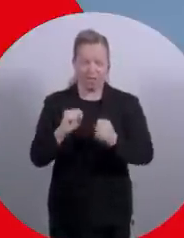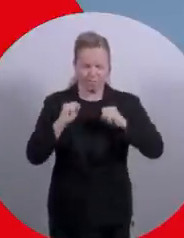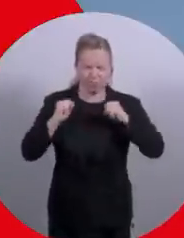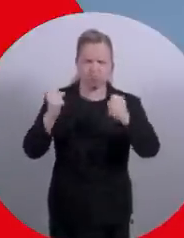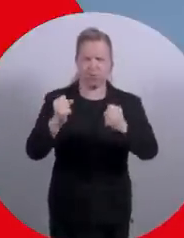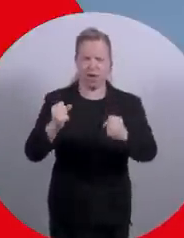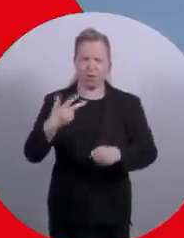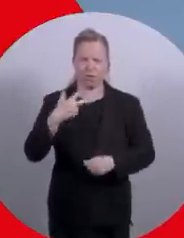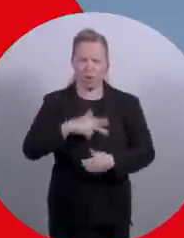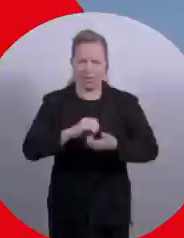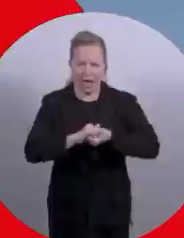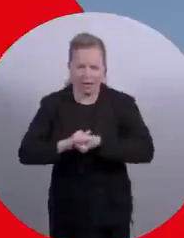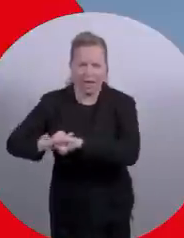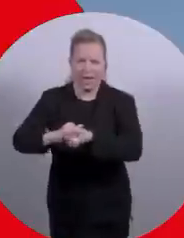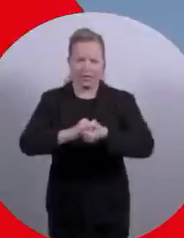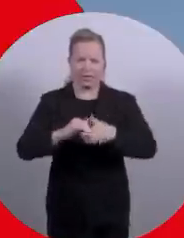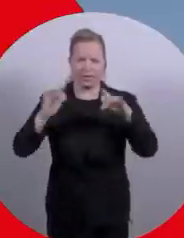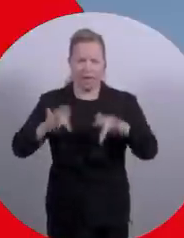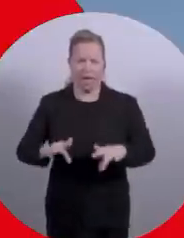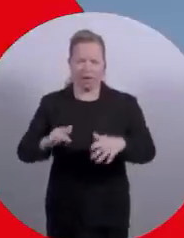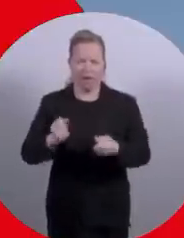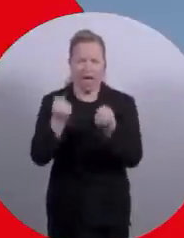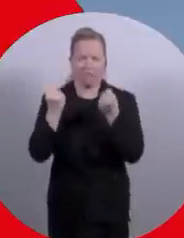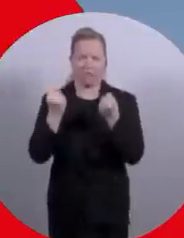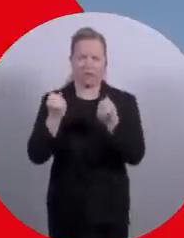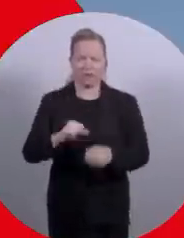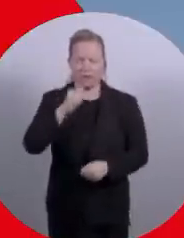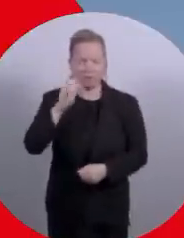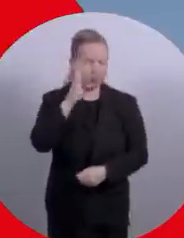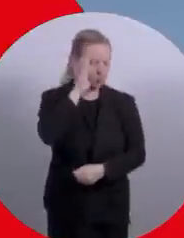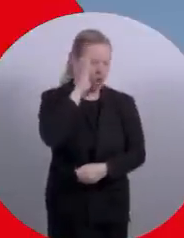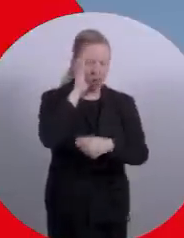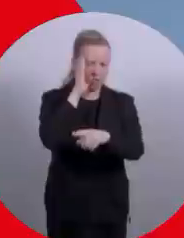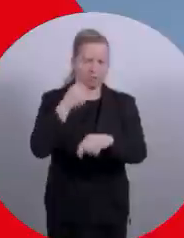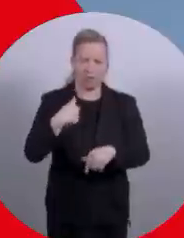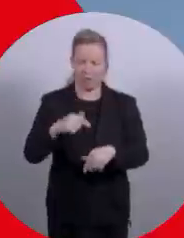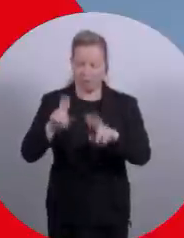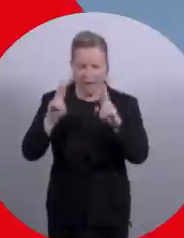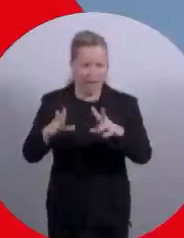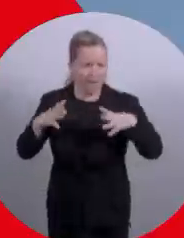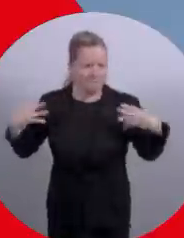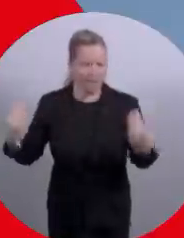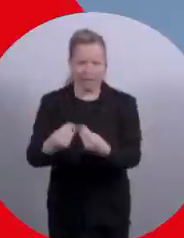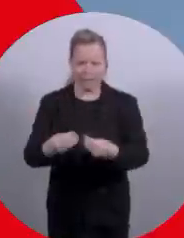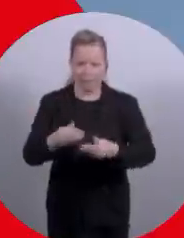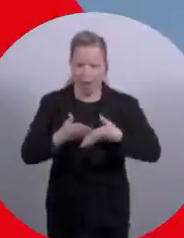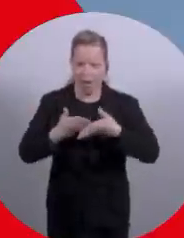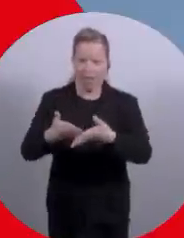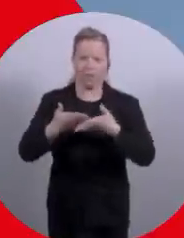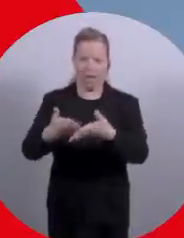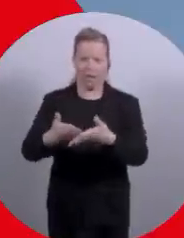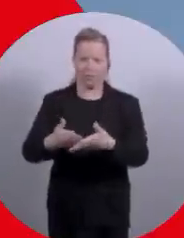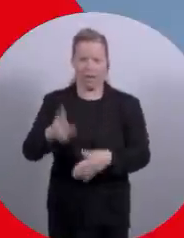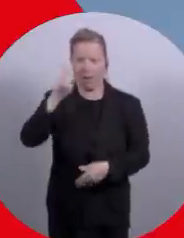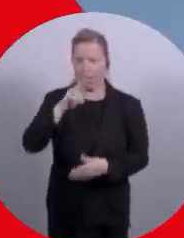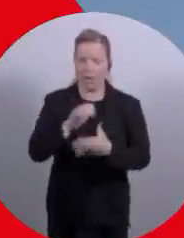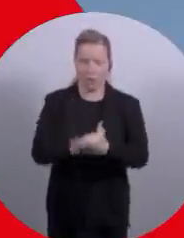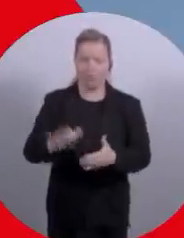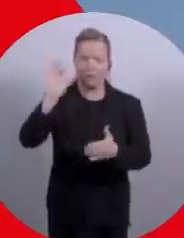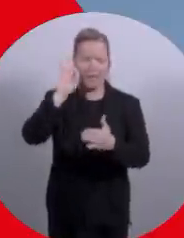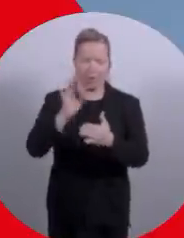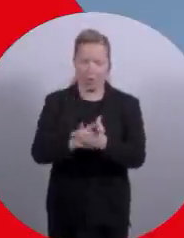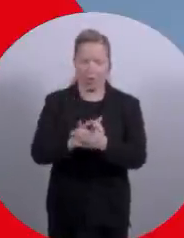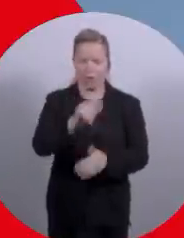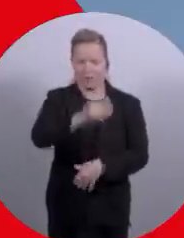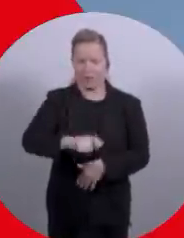hast wenn man nicht wegschauen wenn man nicht nur sagen das ist ein Skandal sondern wenn man durchgestanden sind miteinander und geholfen haben liebe Genossinnen und Genossen und das